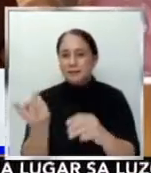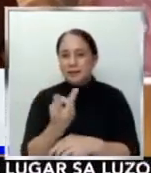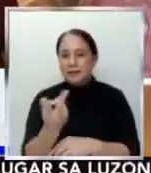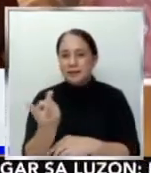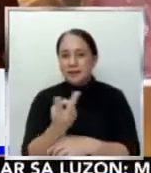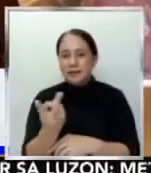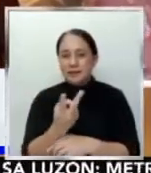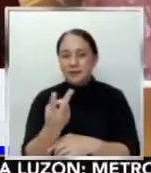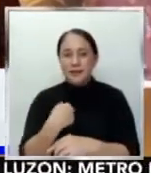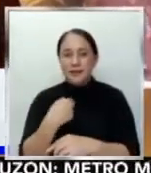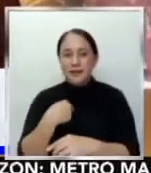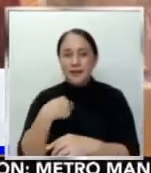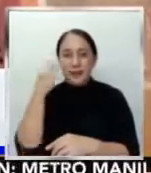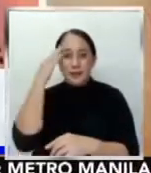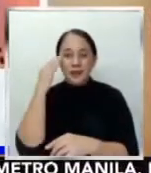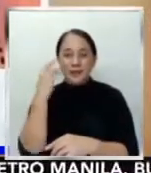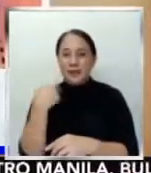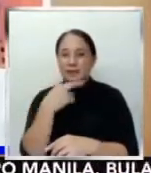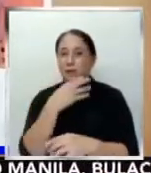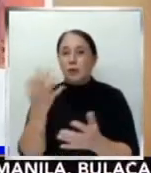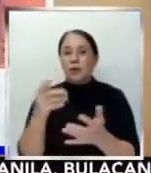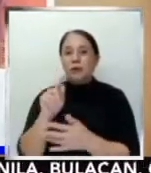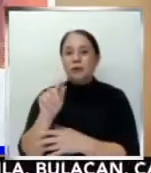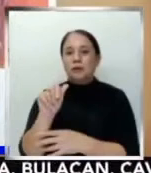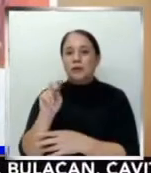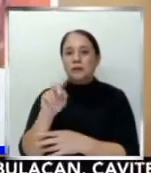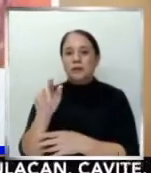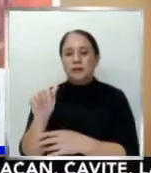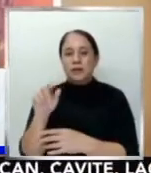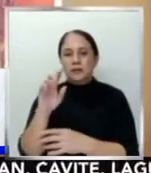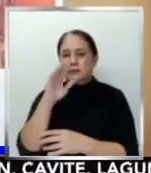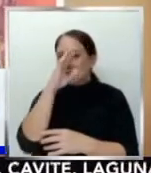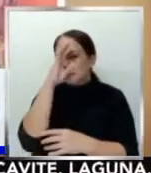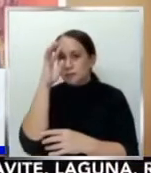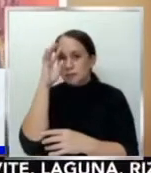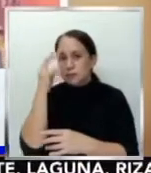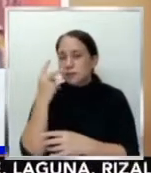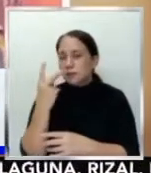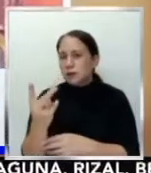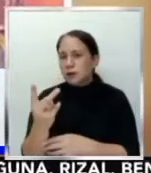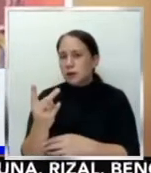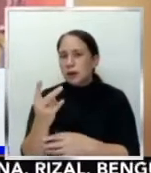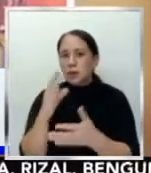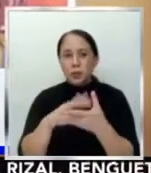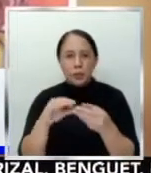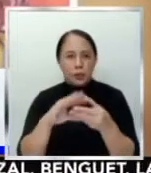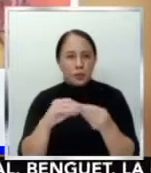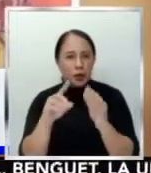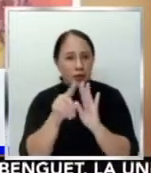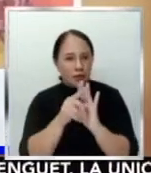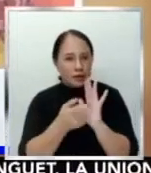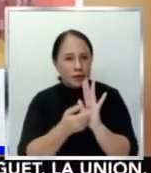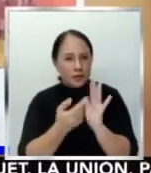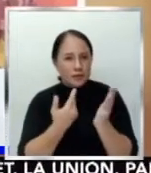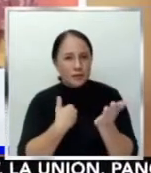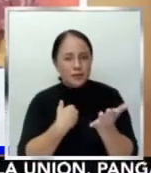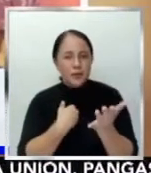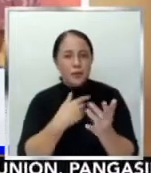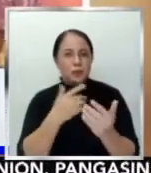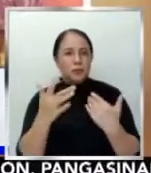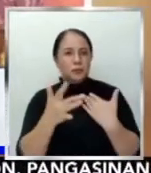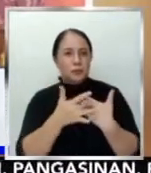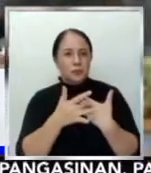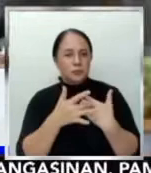samgyupsalan sa Tanza, Cavite. Pero di raw pangkaraniwan ang kwento ng maglolo na pumukaw sa kanilang